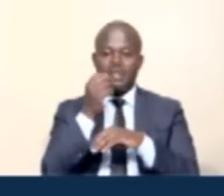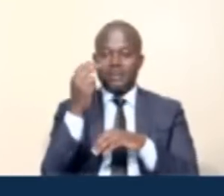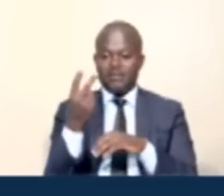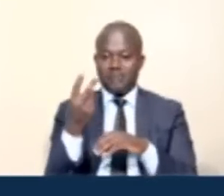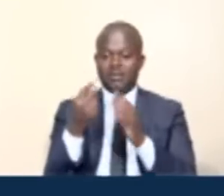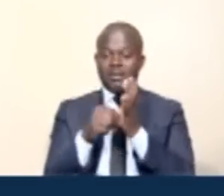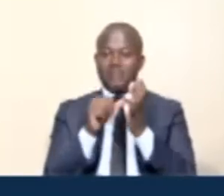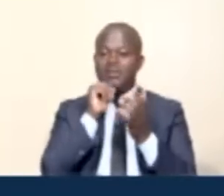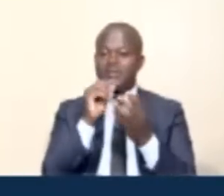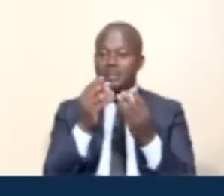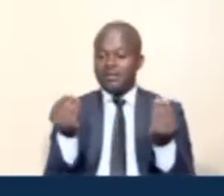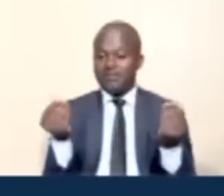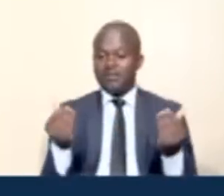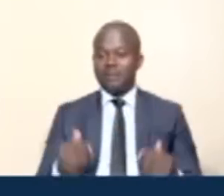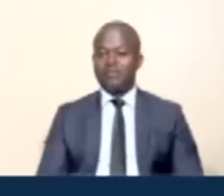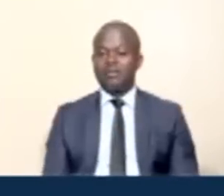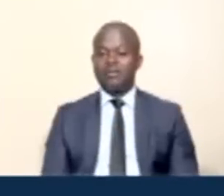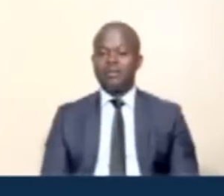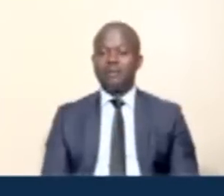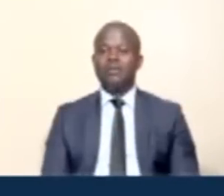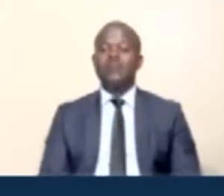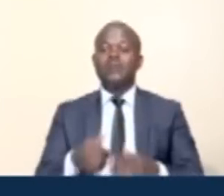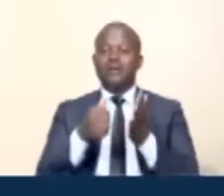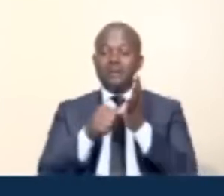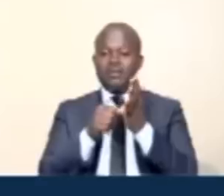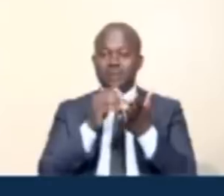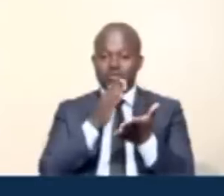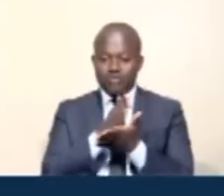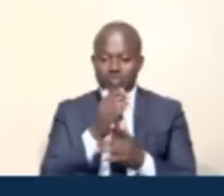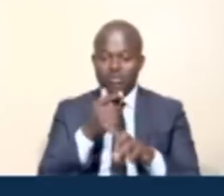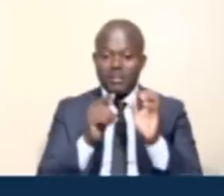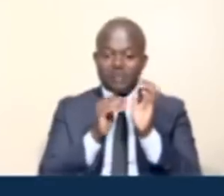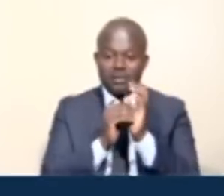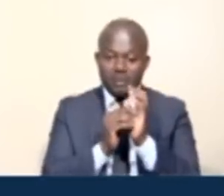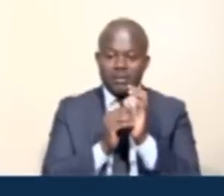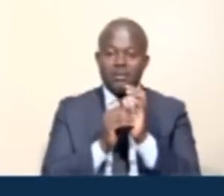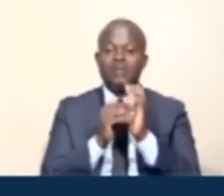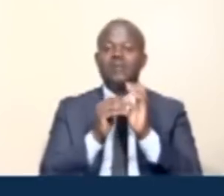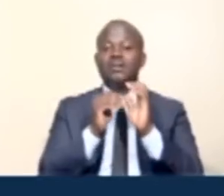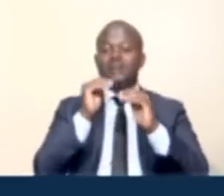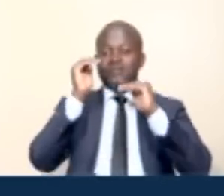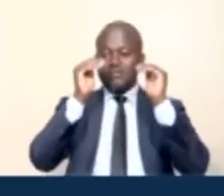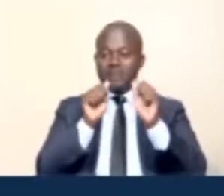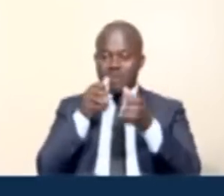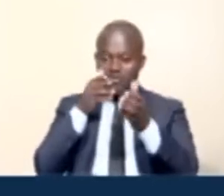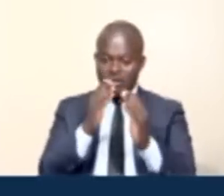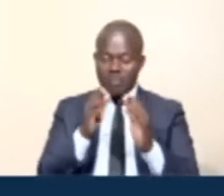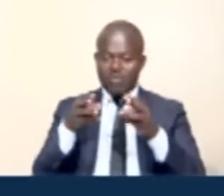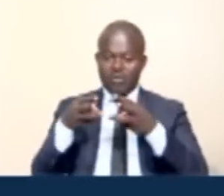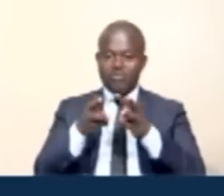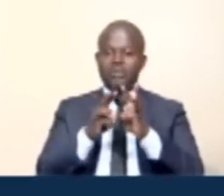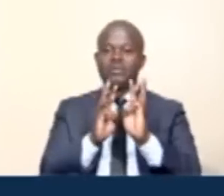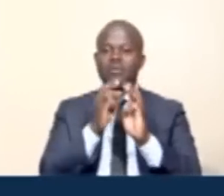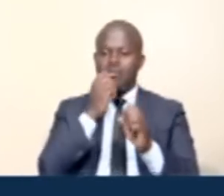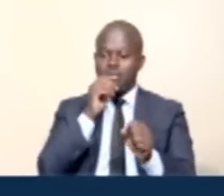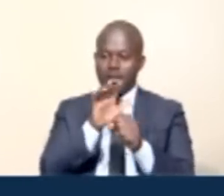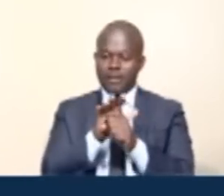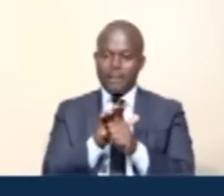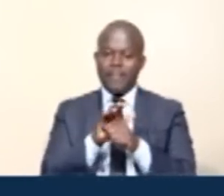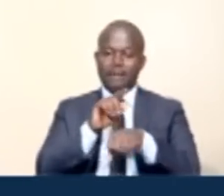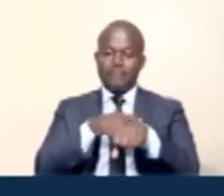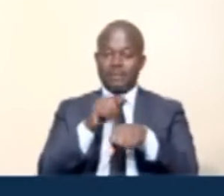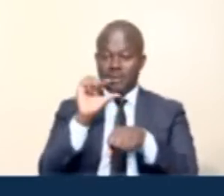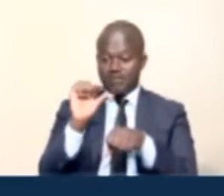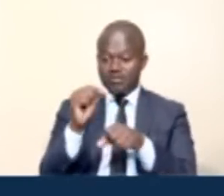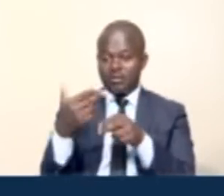ibyo bibazo bidakemutse. Icyo kibazo avuze koko nicyo, ariko inzego zirimo ziragikurikirana ku buryo twamwizeza ko mu gihe